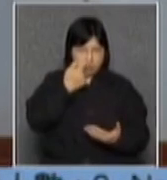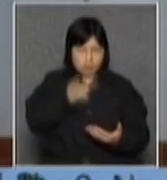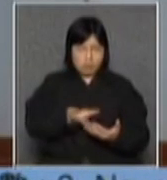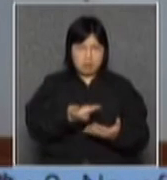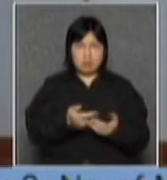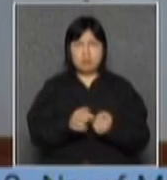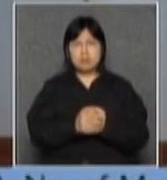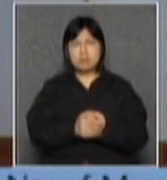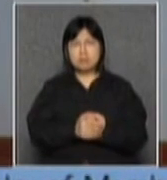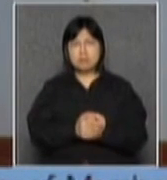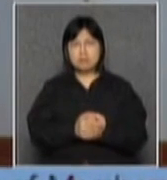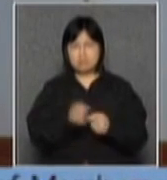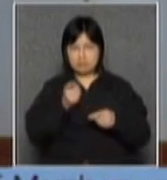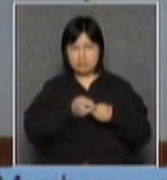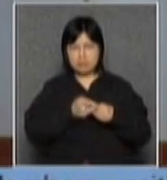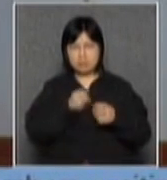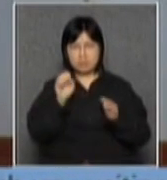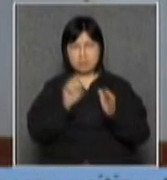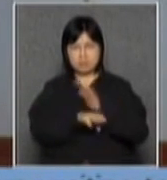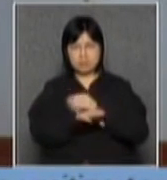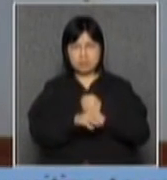就算係剩翻